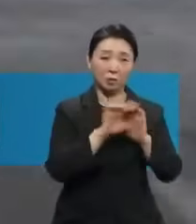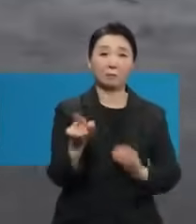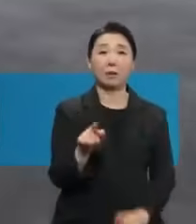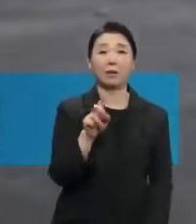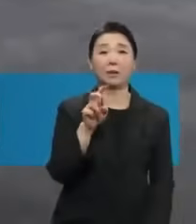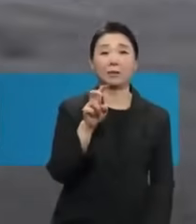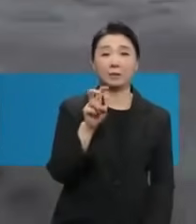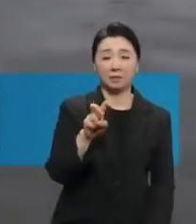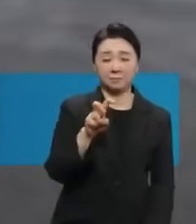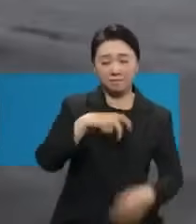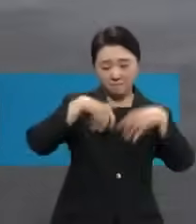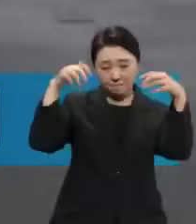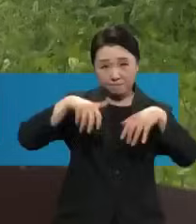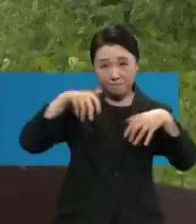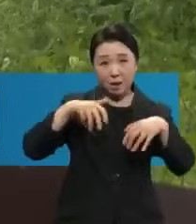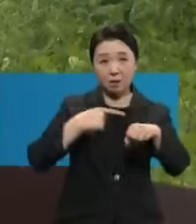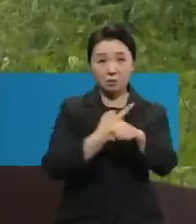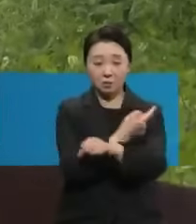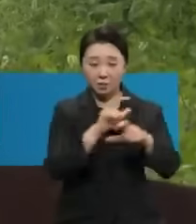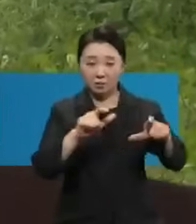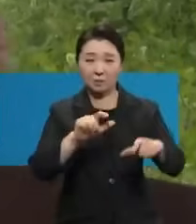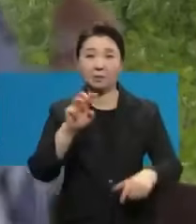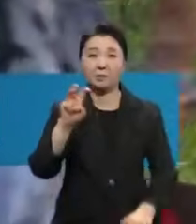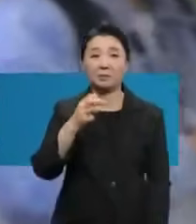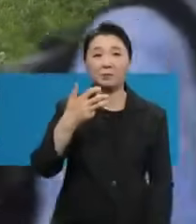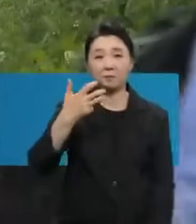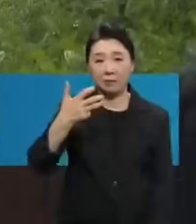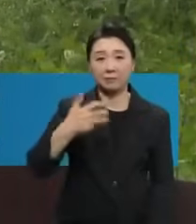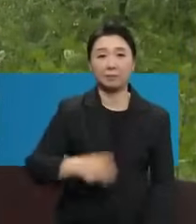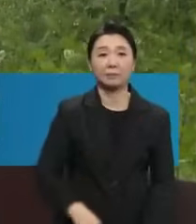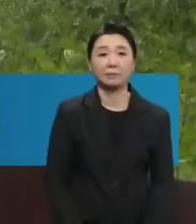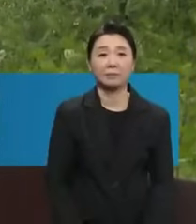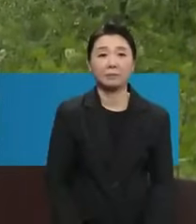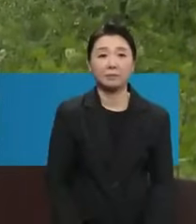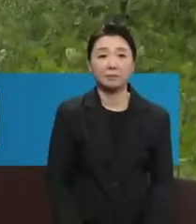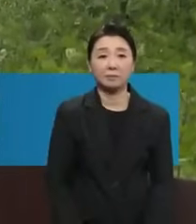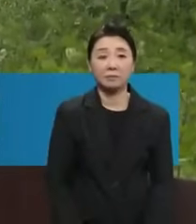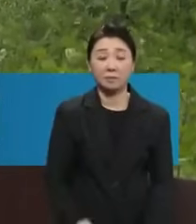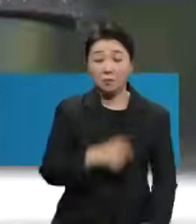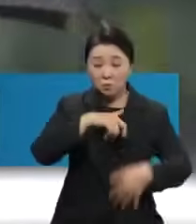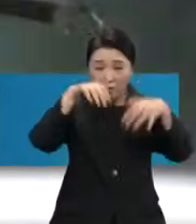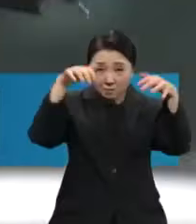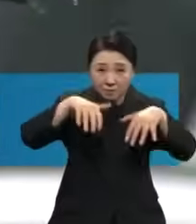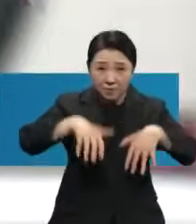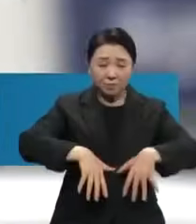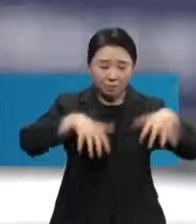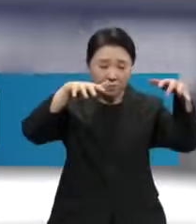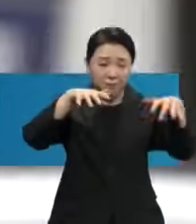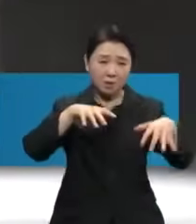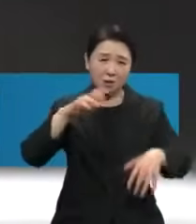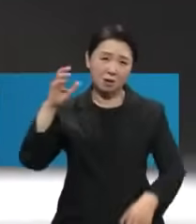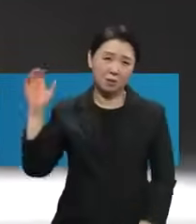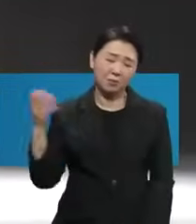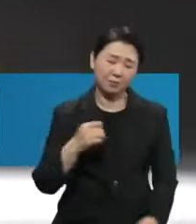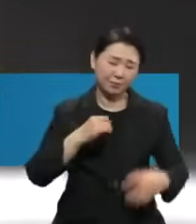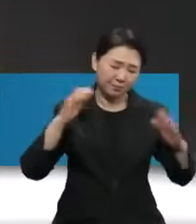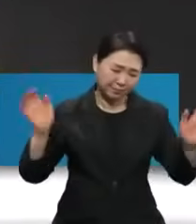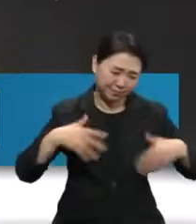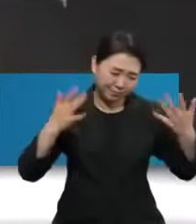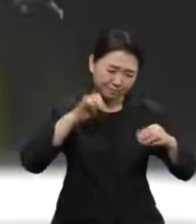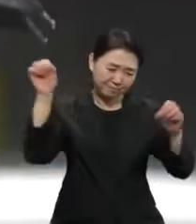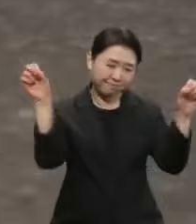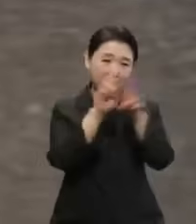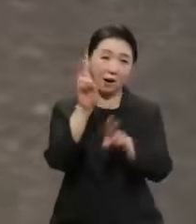120mm 이상, 그 밖의 지역은 30에서 80mm가량입니다. 오늘 장맛비는 돌풍과 천둥, 번개가 치는 곳도